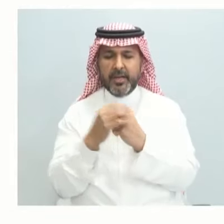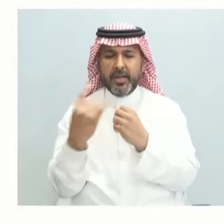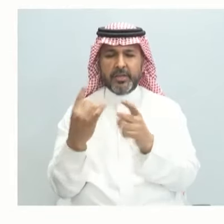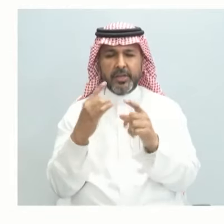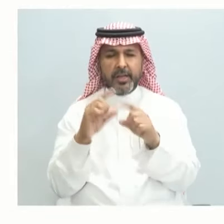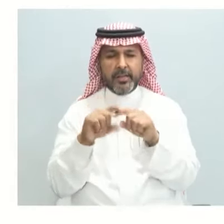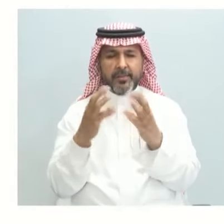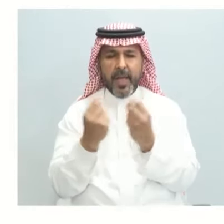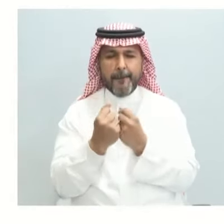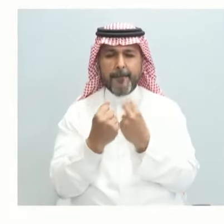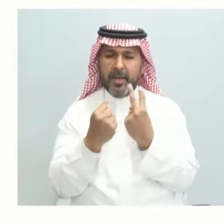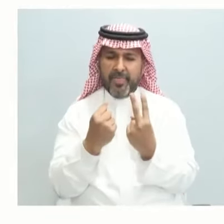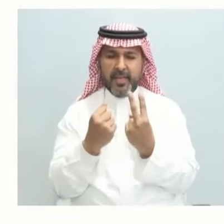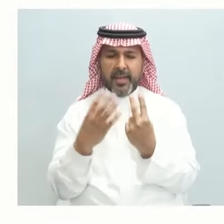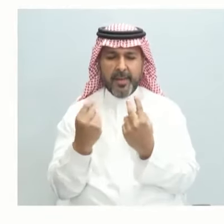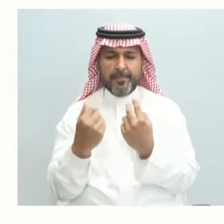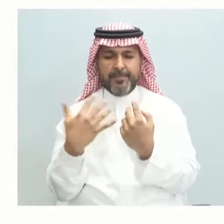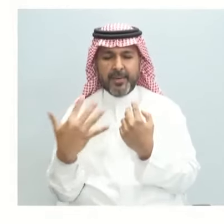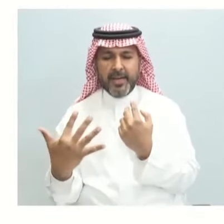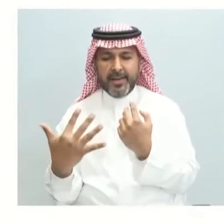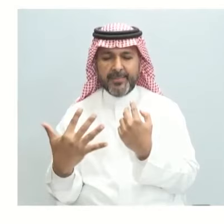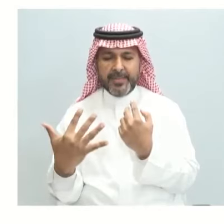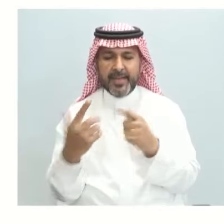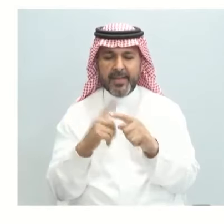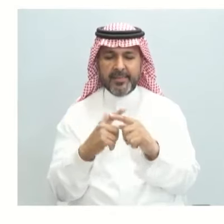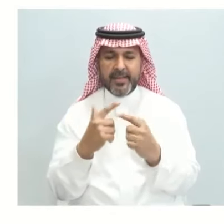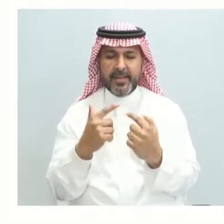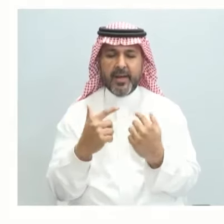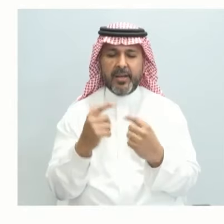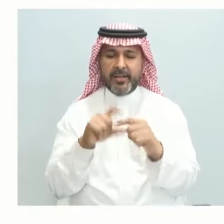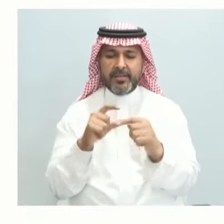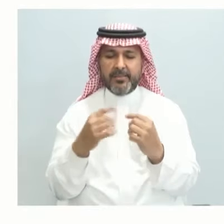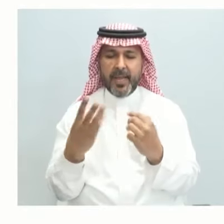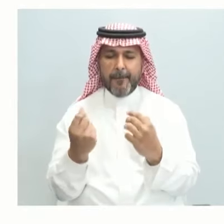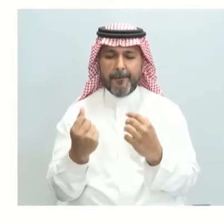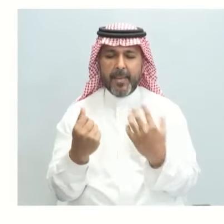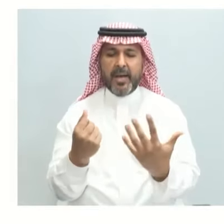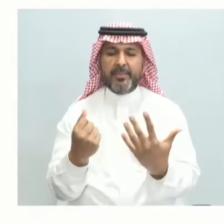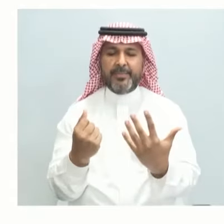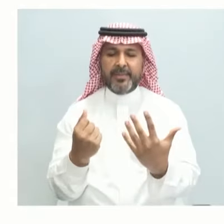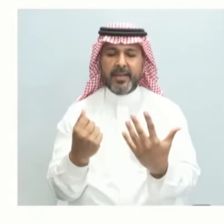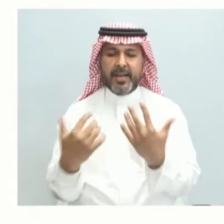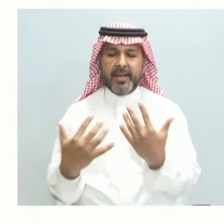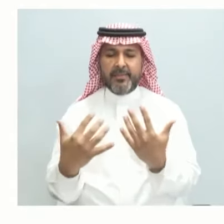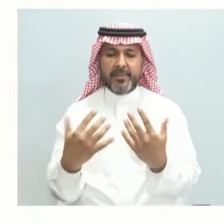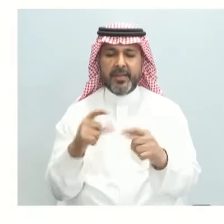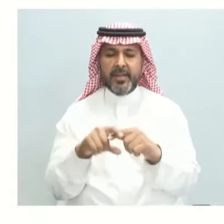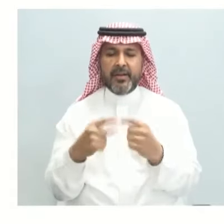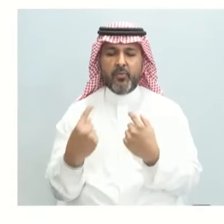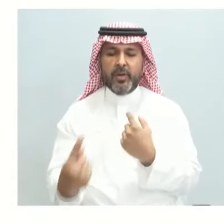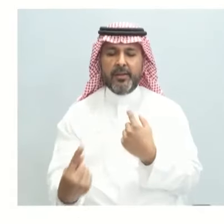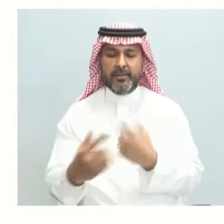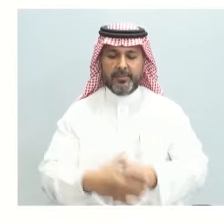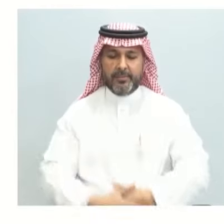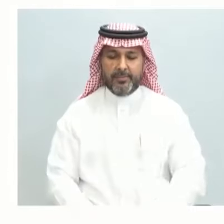تقبل القسمه على الاثنين ايضا الناس يجيء يساوي خمسه خمسه تقبل القسمه على خمسه يساوي